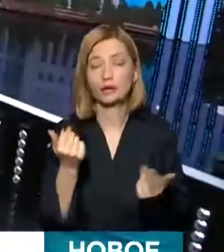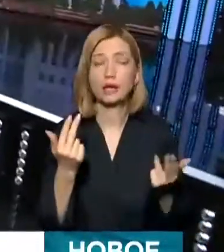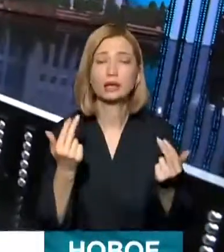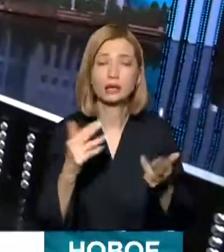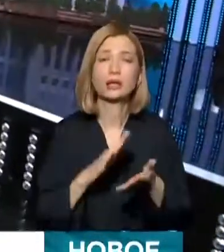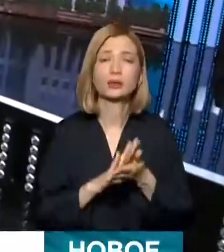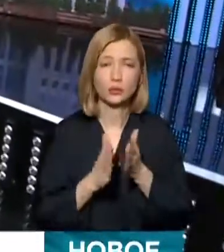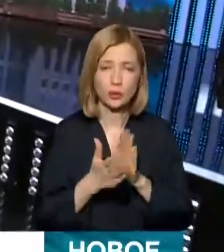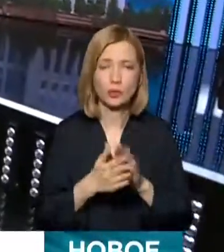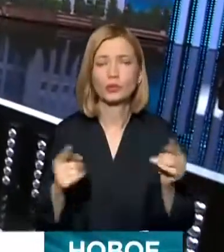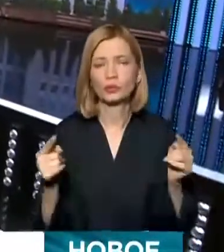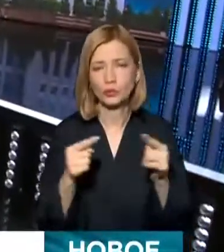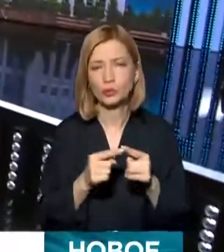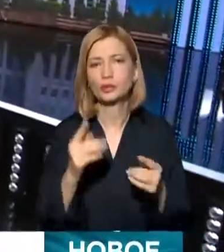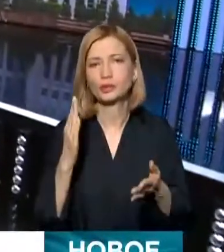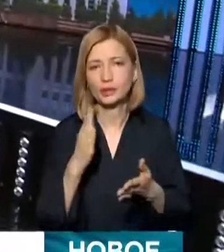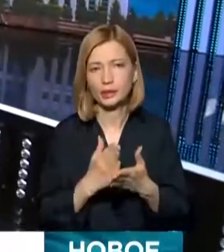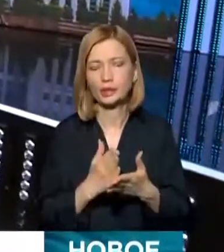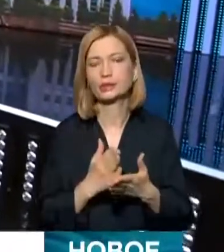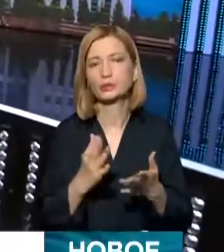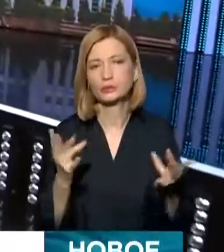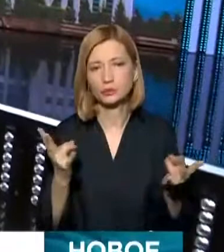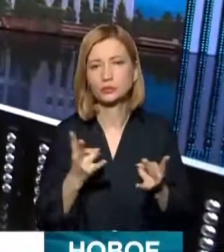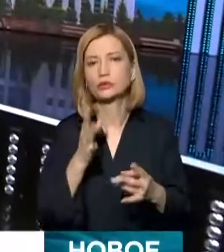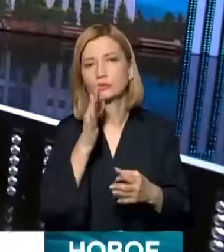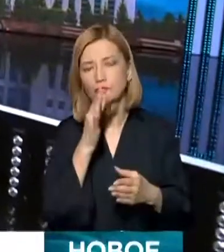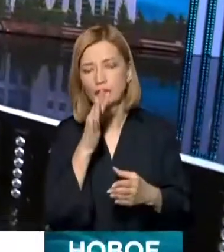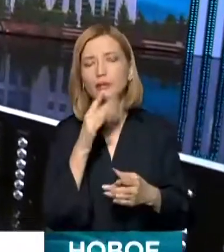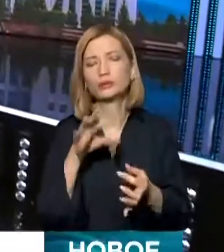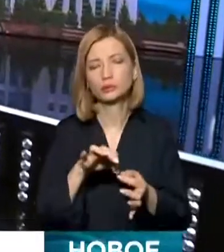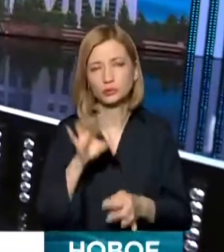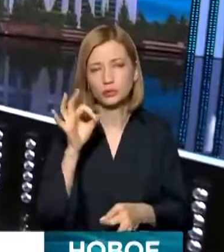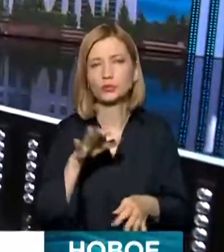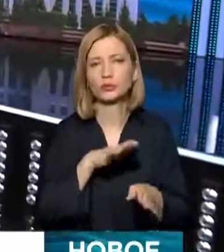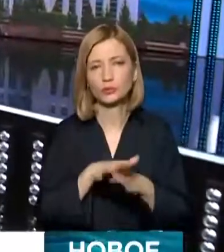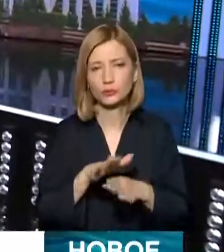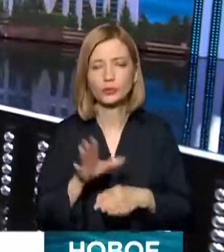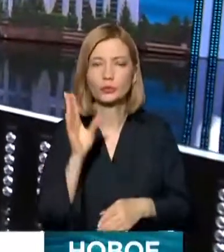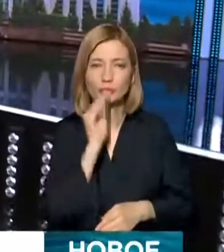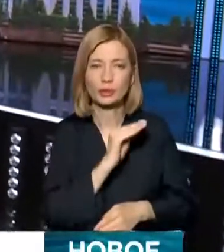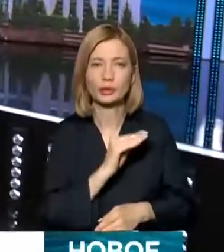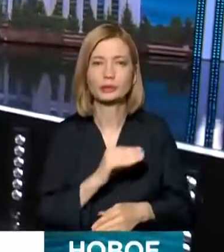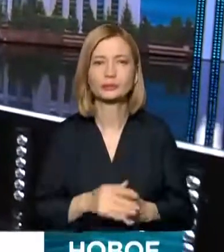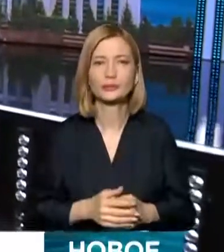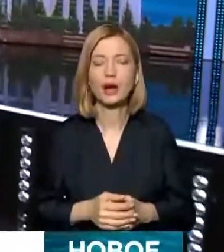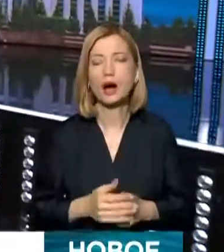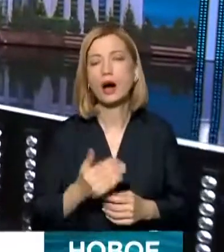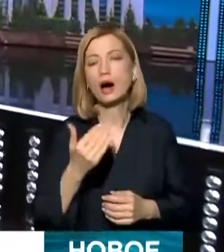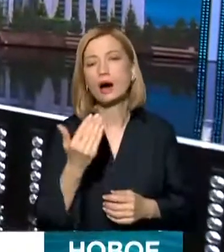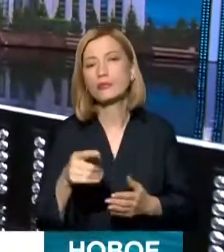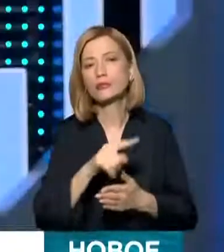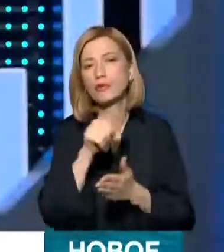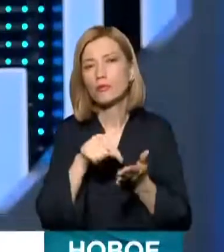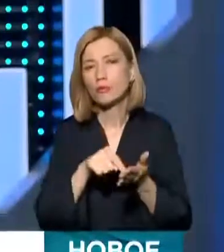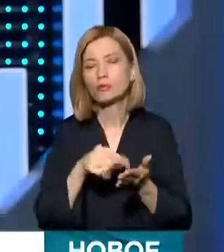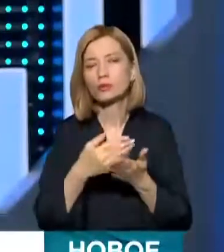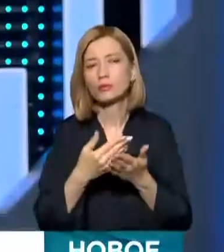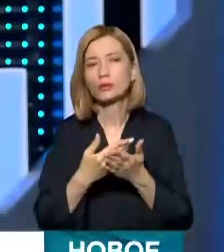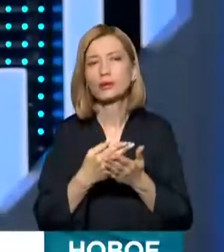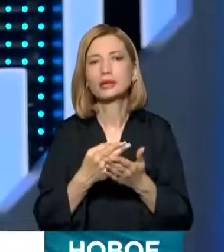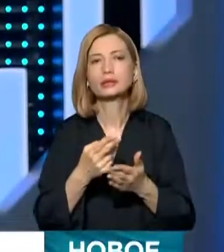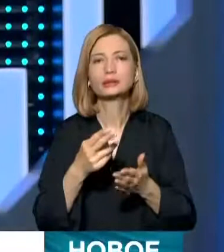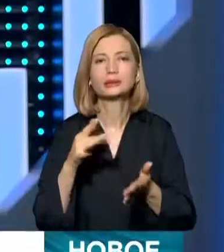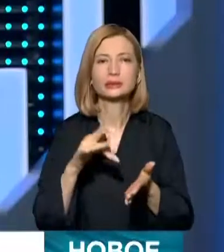сроки, поэтому, безусловно, то есть мы должны в эти сроки уложиться. А как вы сейчас оцениваете вообще в целом готовность ЦИКа